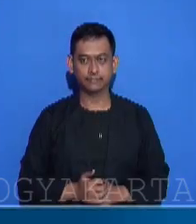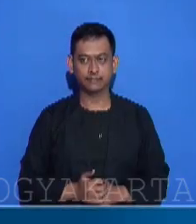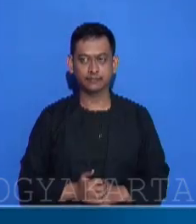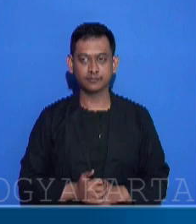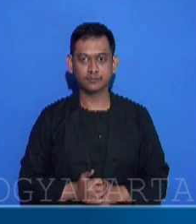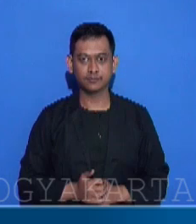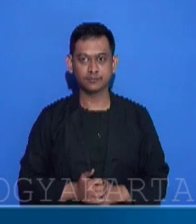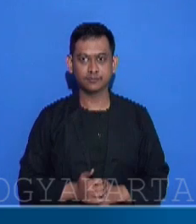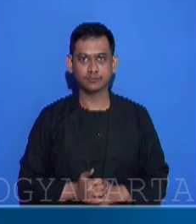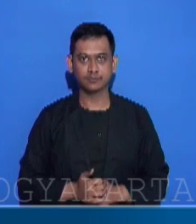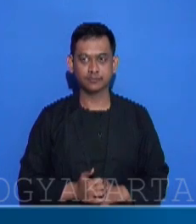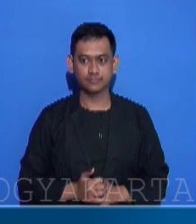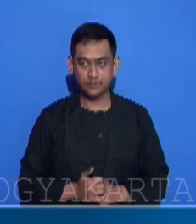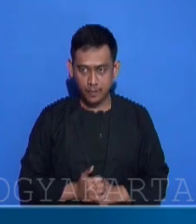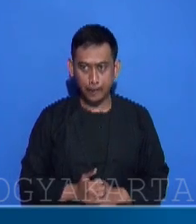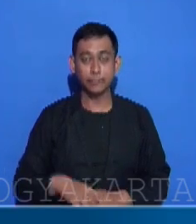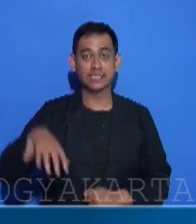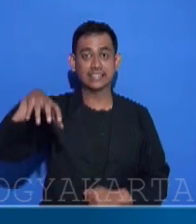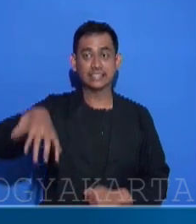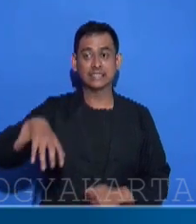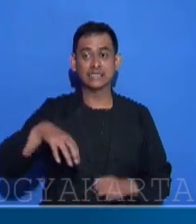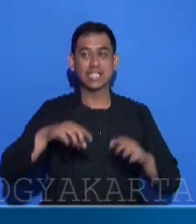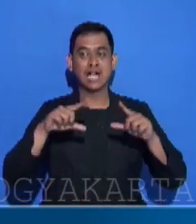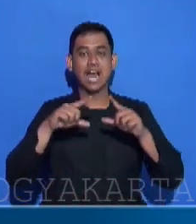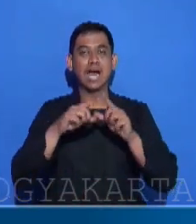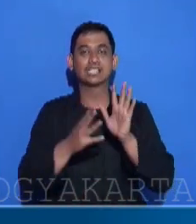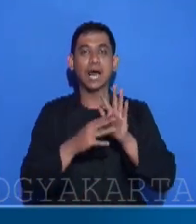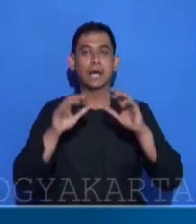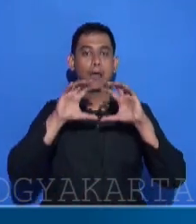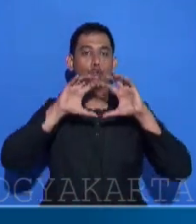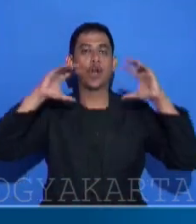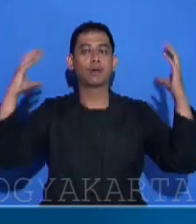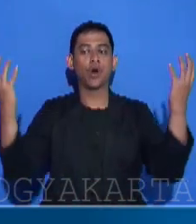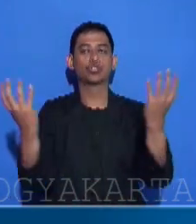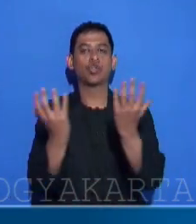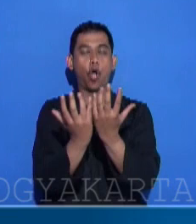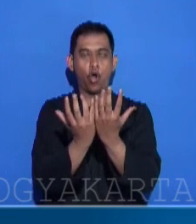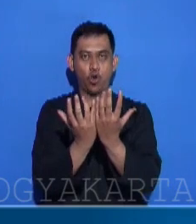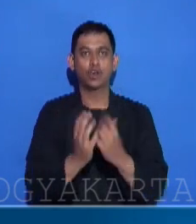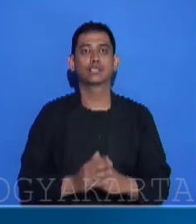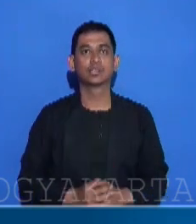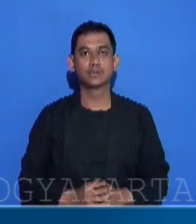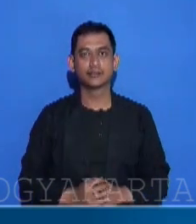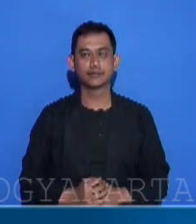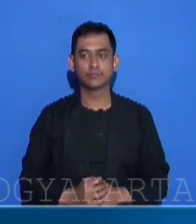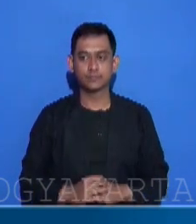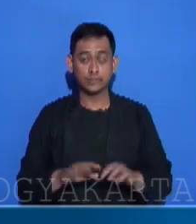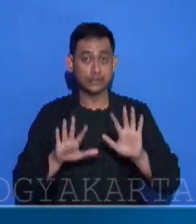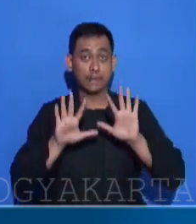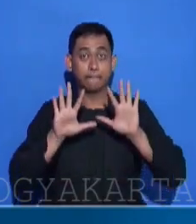berprestasi berlangsung di GOR Amongrogo kota Yogyakarta kejuaraan Taekwondo Walikota Yogyakarta kup ke-10